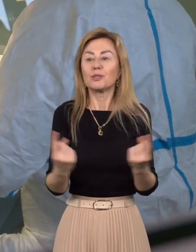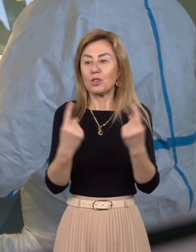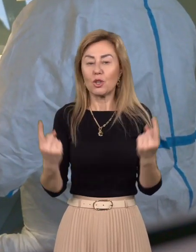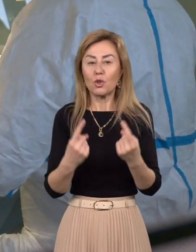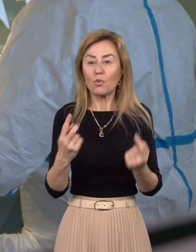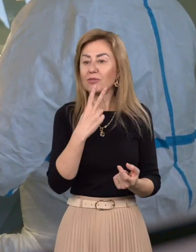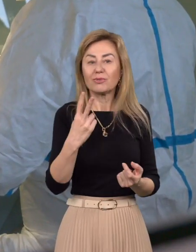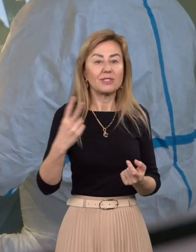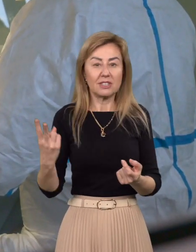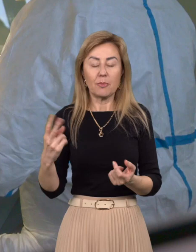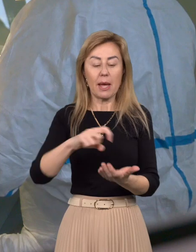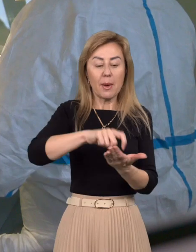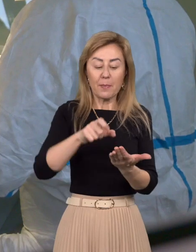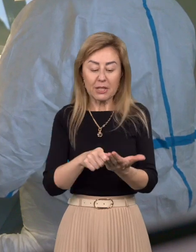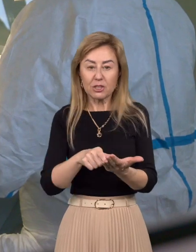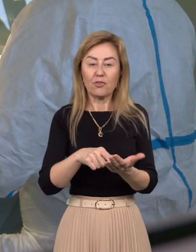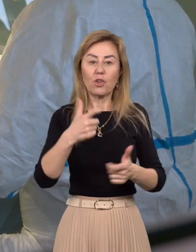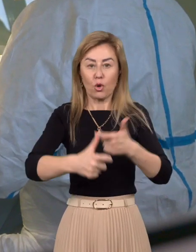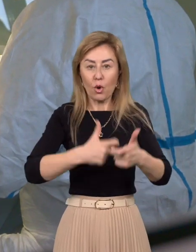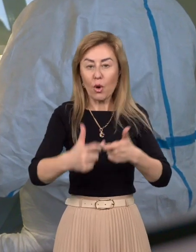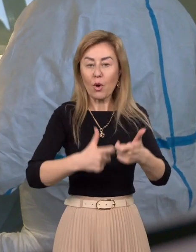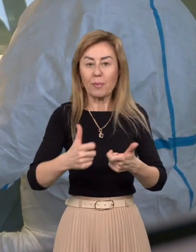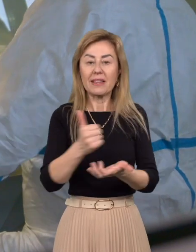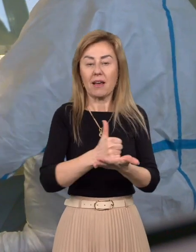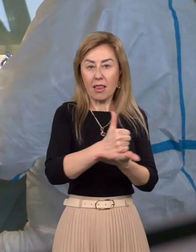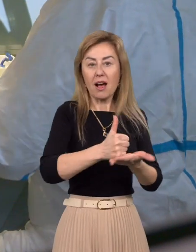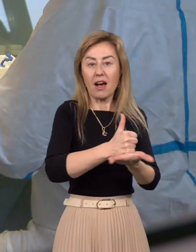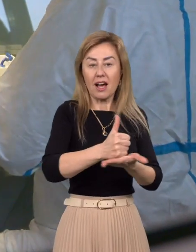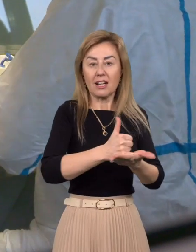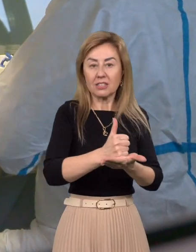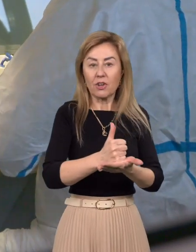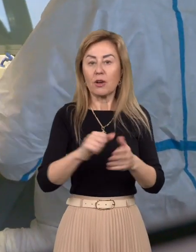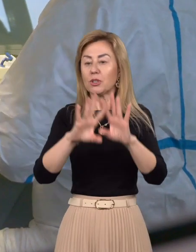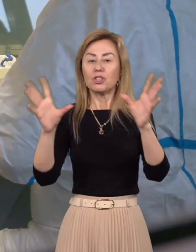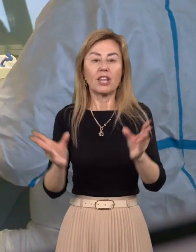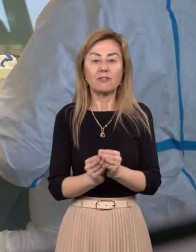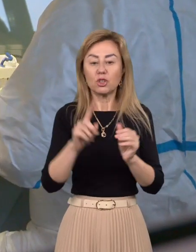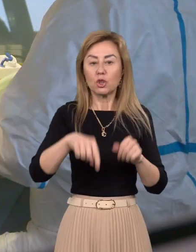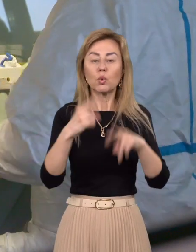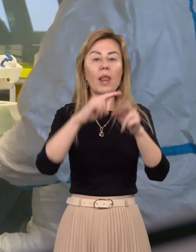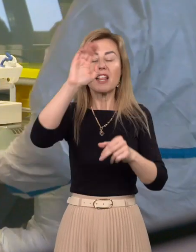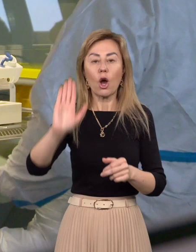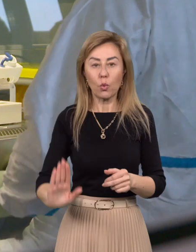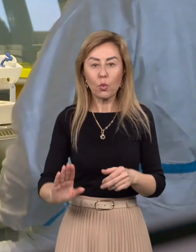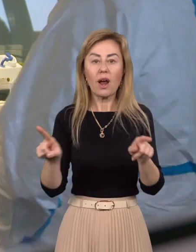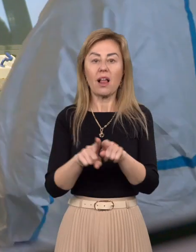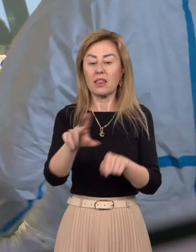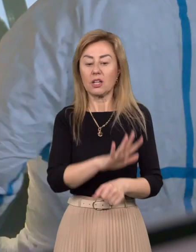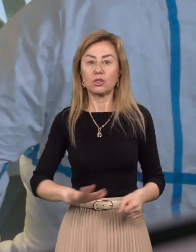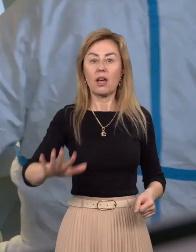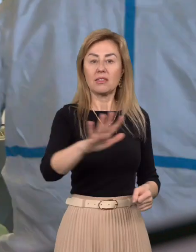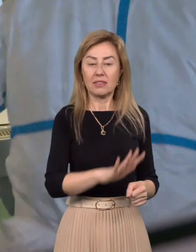ziściło. Pracownia leku cytostatycznego służyć będzie mieszkańcom nie tylko całej Kotliny Jeleniogórskiej, ale całego